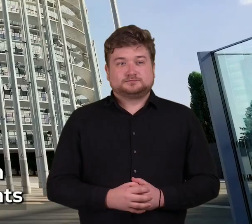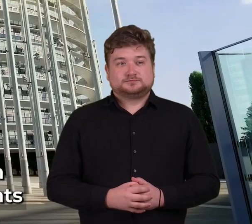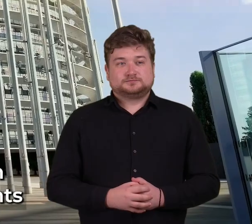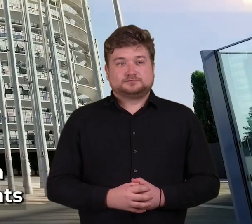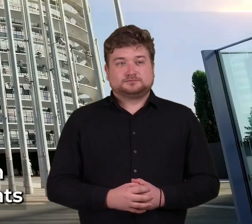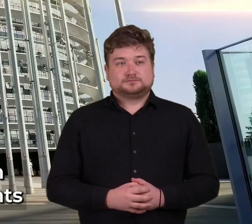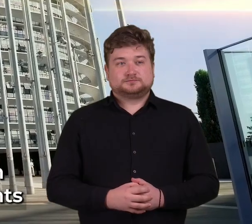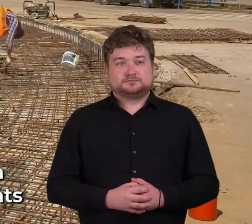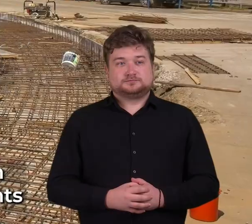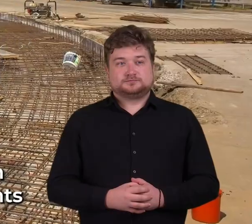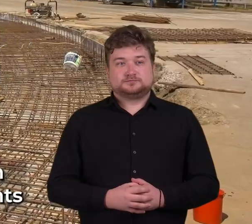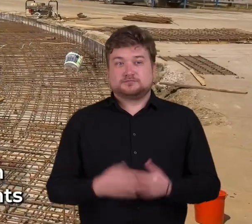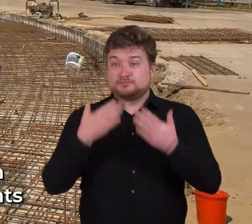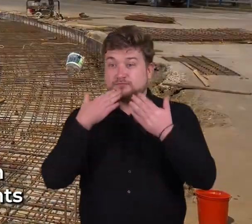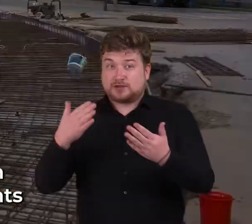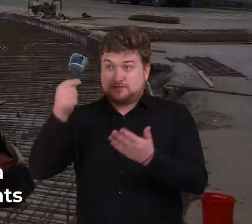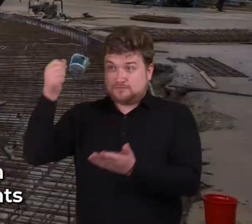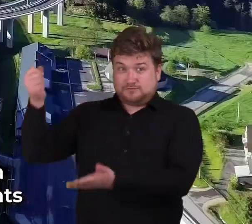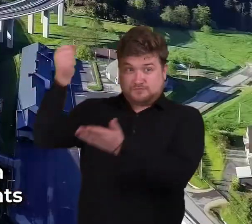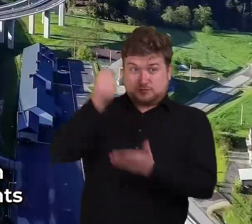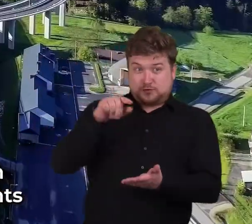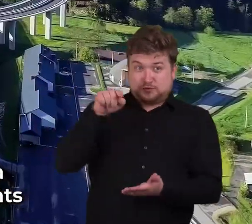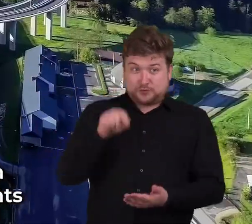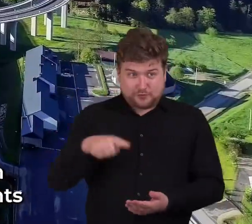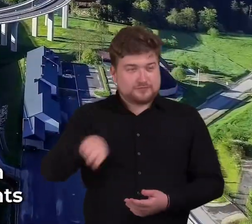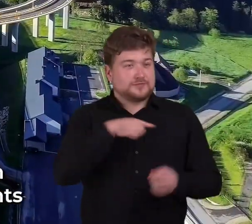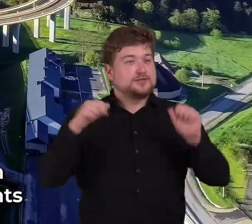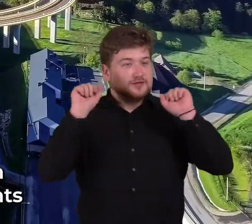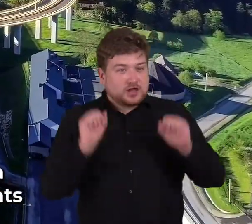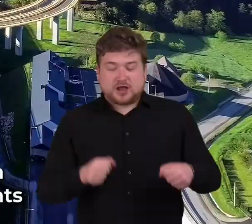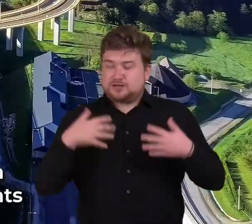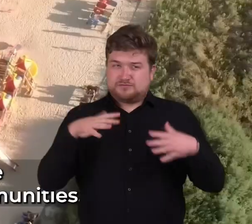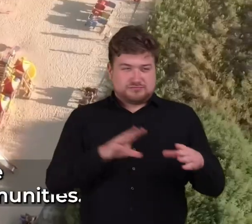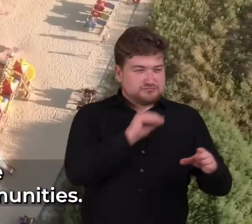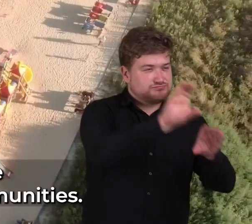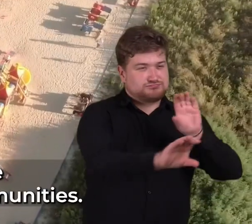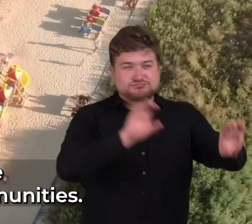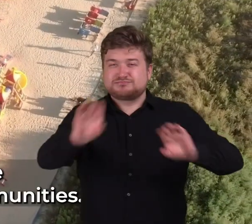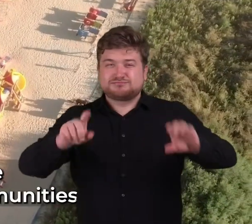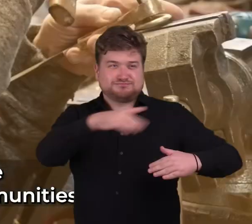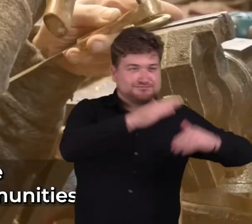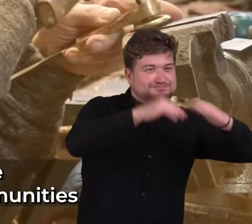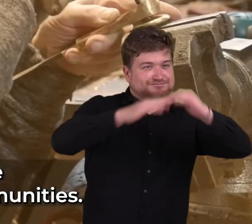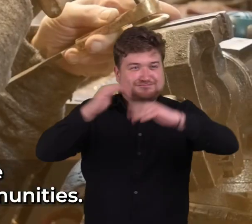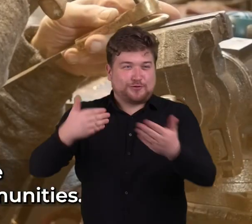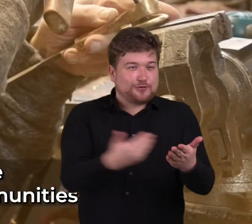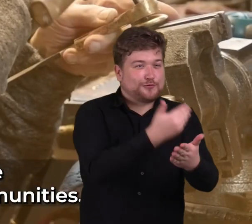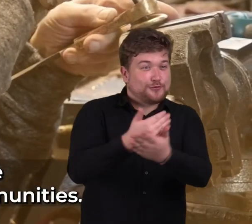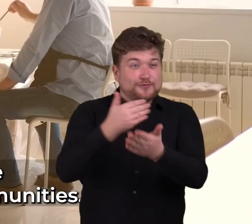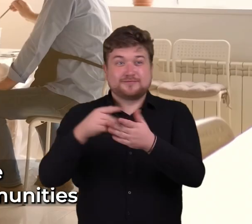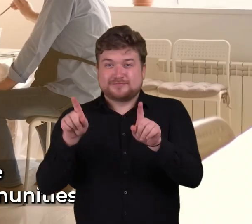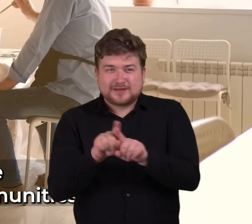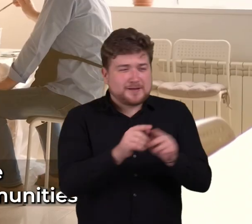Dzięki funduszom europejskim możliwe są zarówno ogromne inwestycje infrastrukturalne, jak i mniejsze, choć bardzo ważne